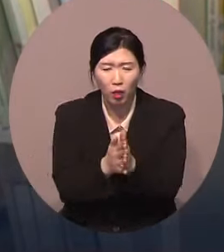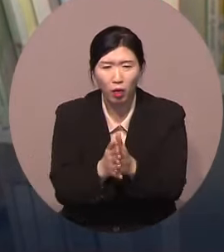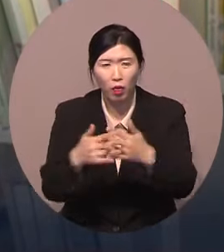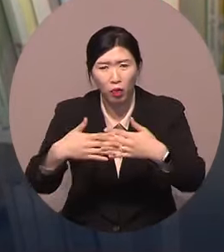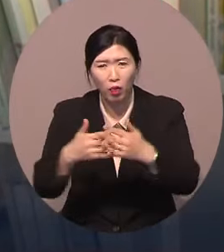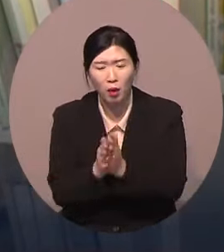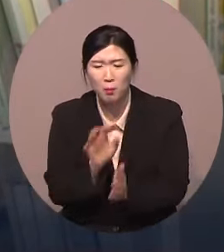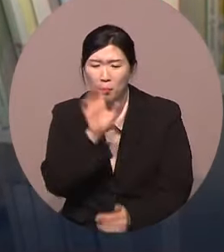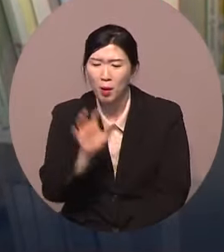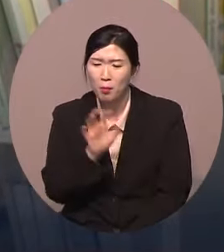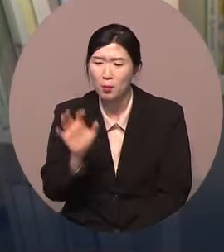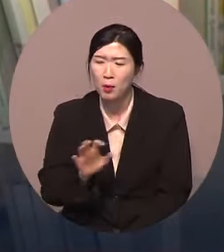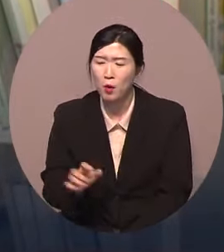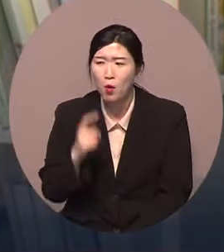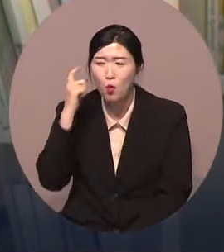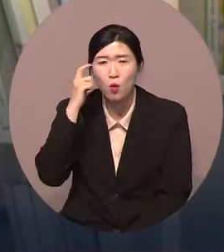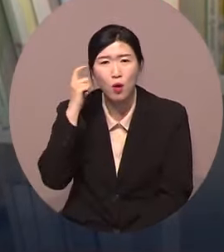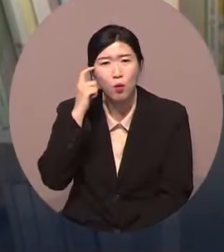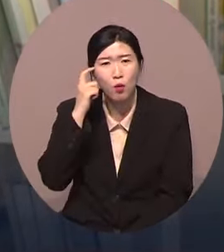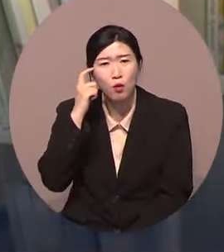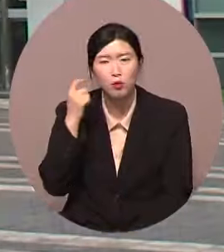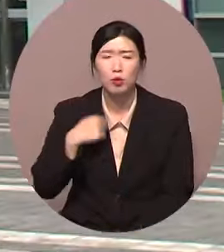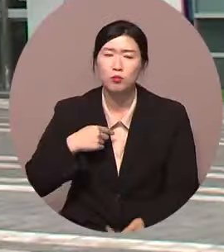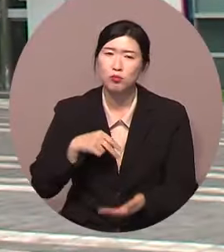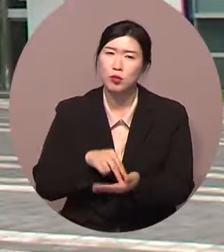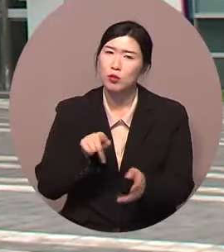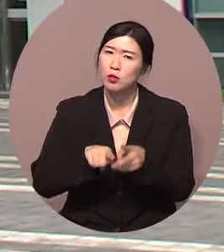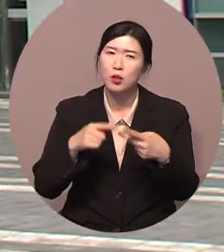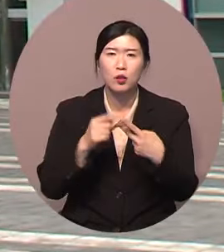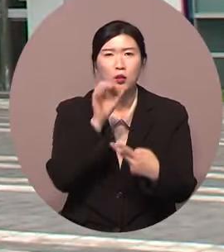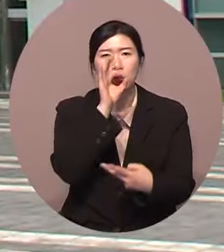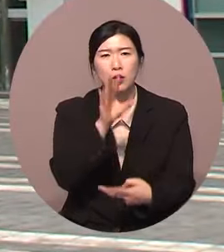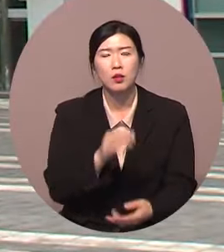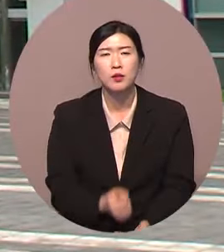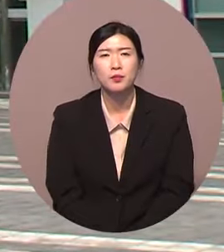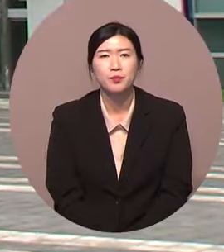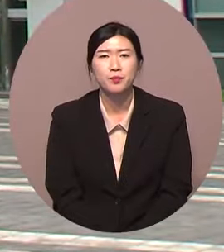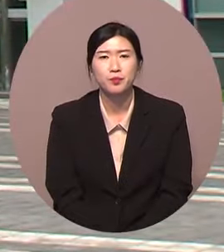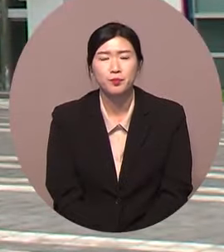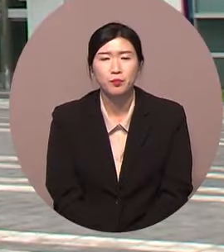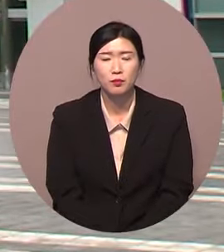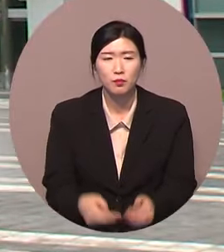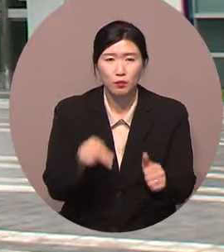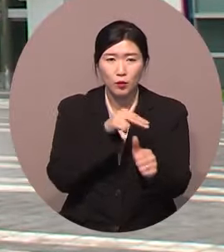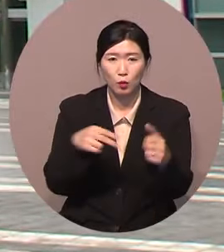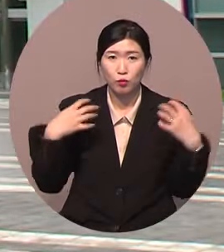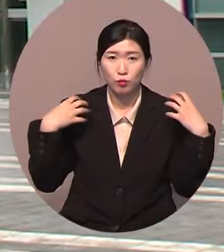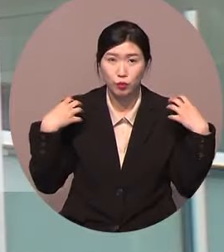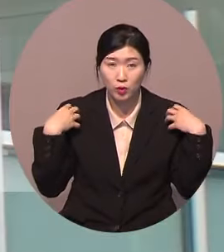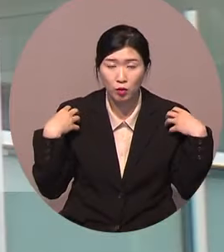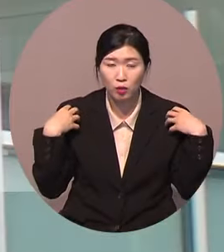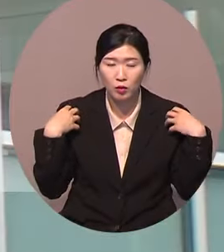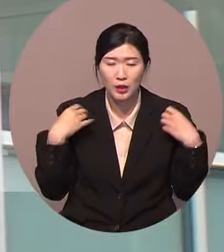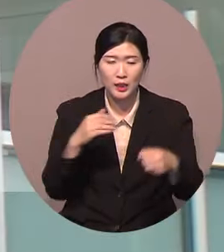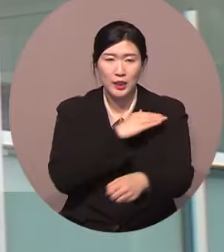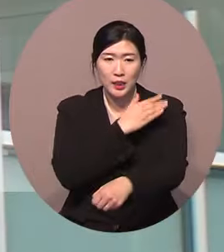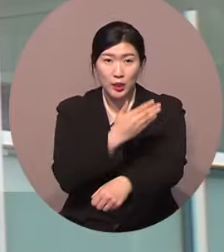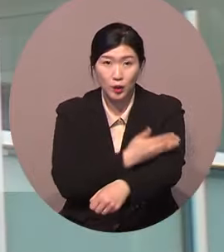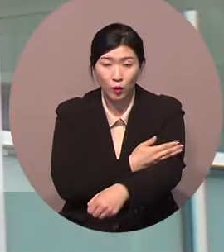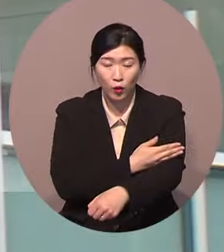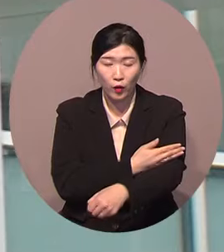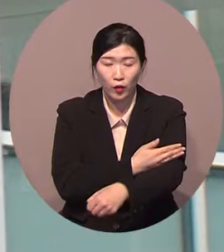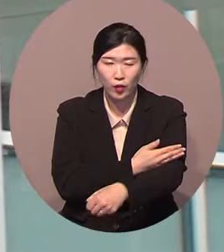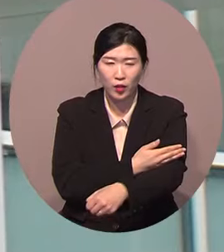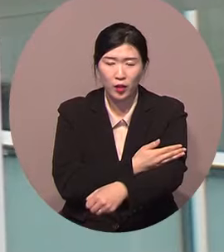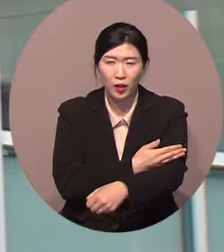모습이 결코 바람직해 보이지는 않고. 충남교육청은 학생인권조례를 되살리기 위해 다시 제의 요구를